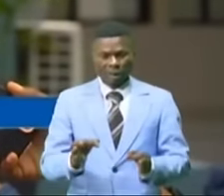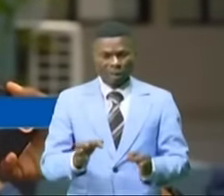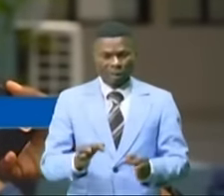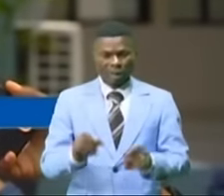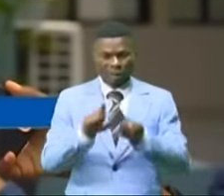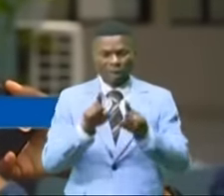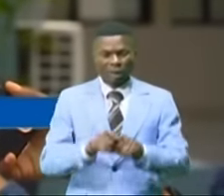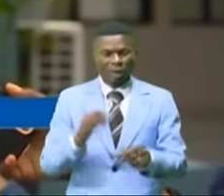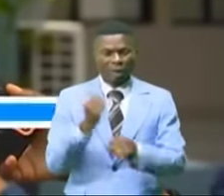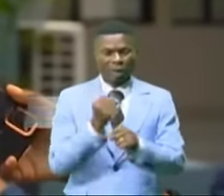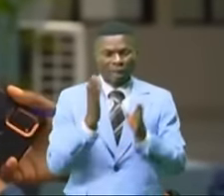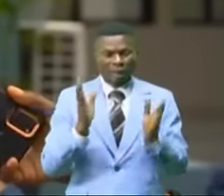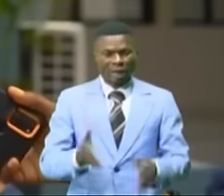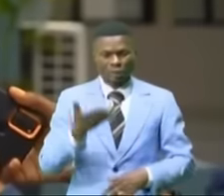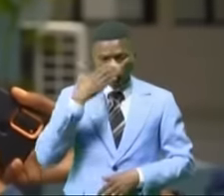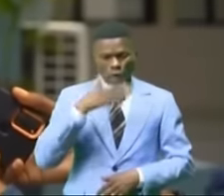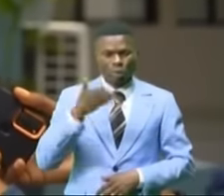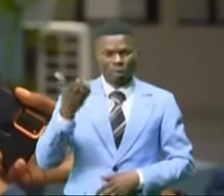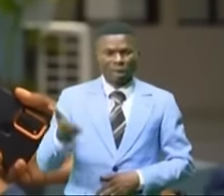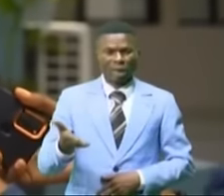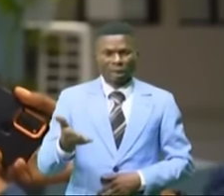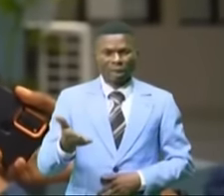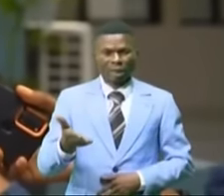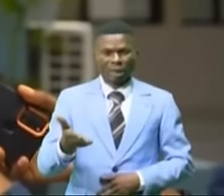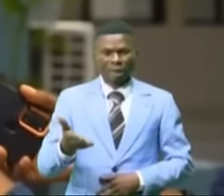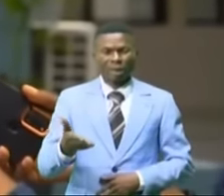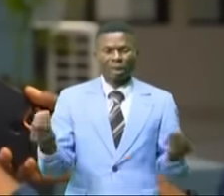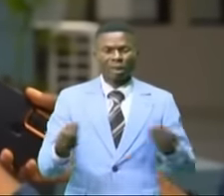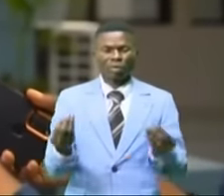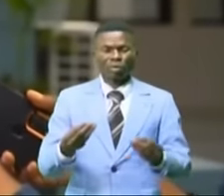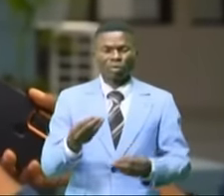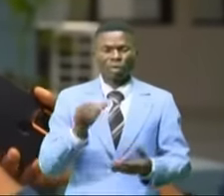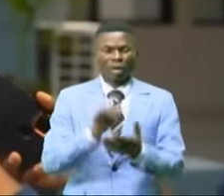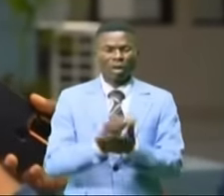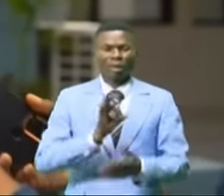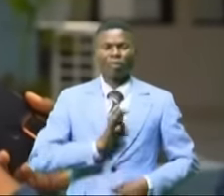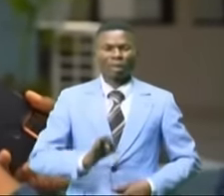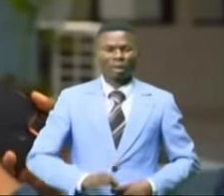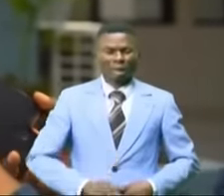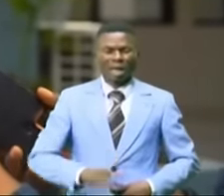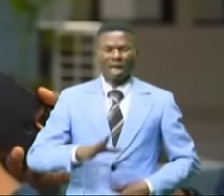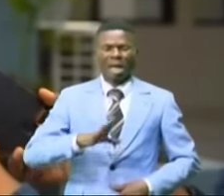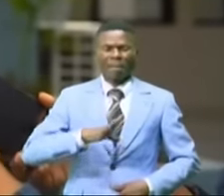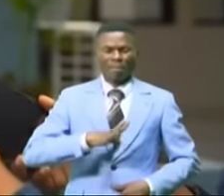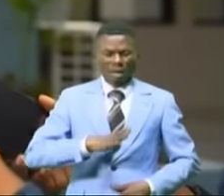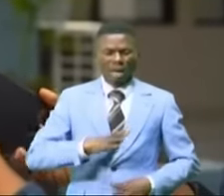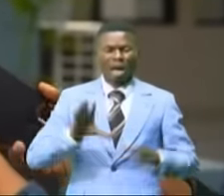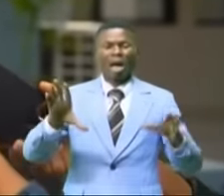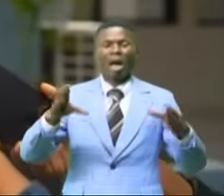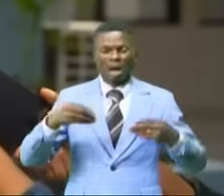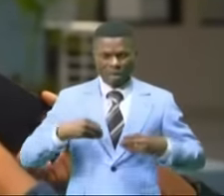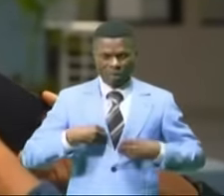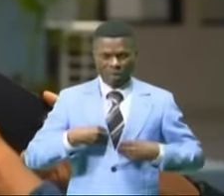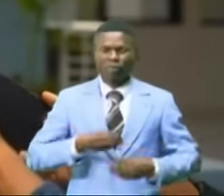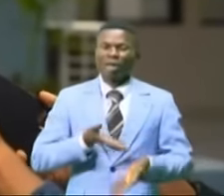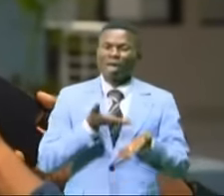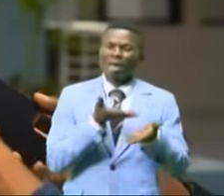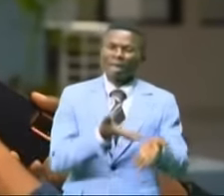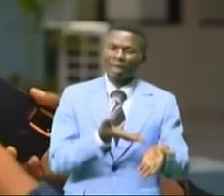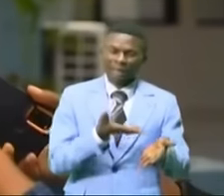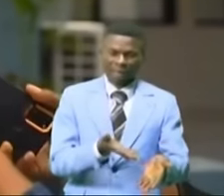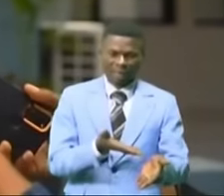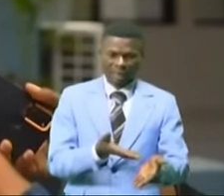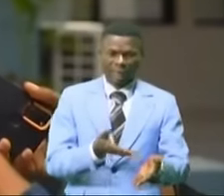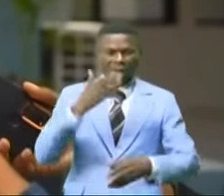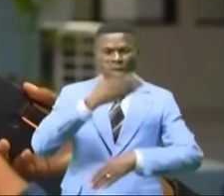et des personnels du CEMAS aussi. Et c'est comme ça qu'elle a été touchée et acceptée volontairement de venir en aide pour